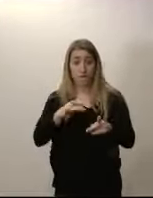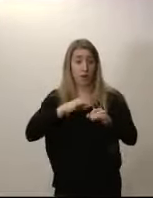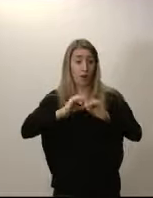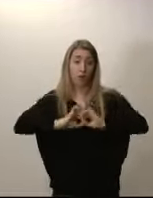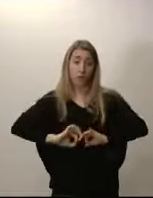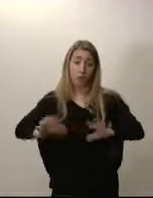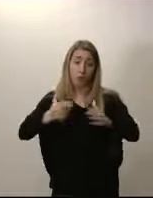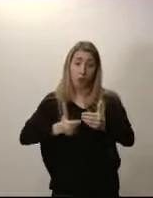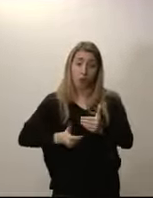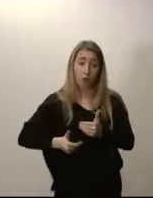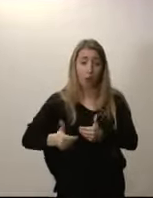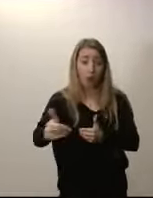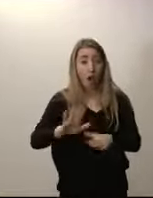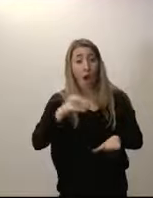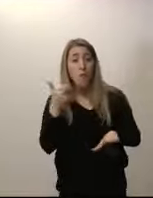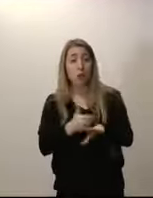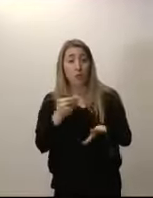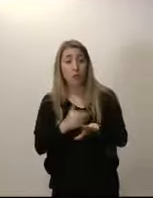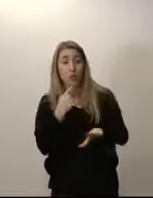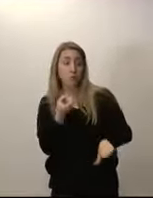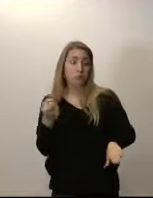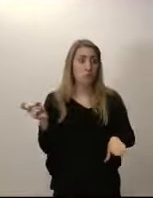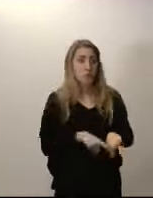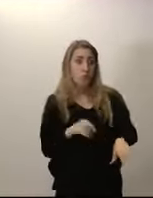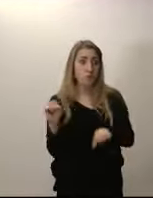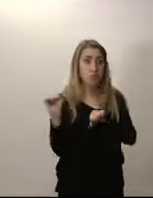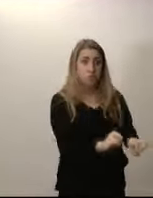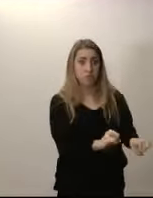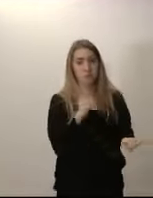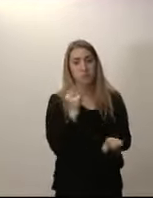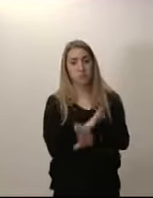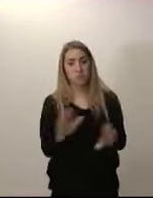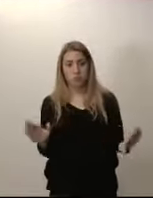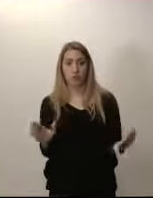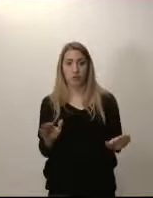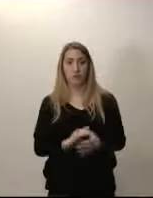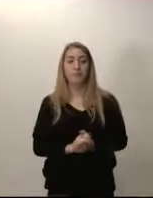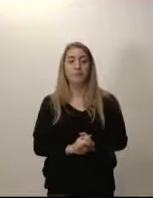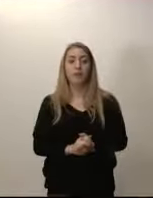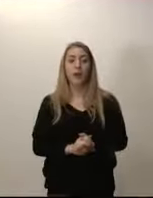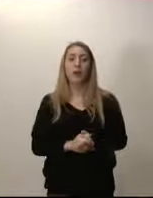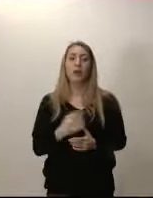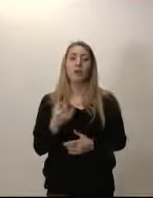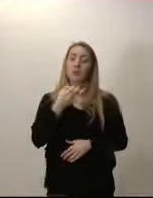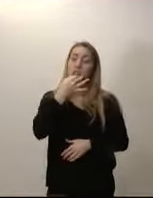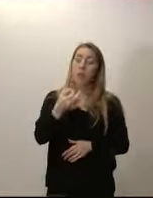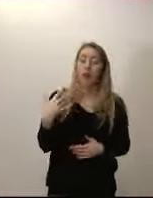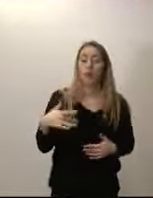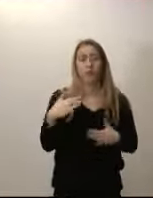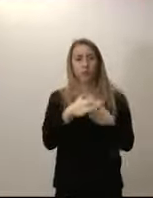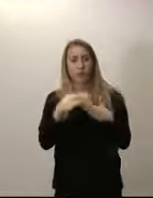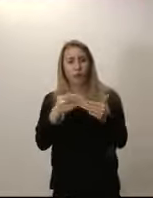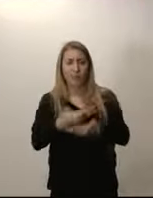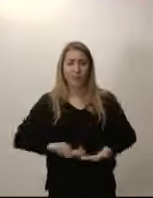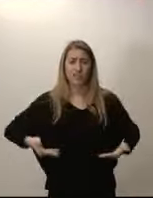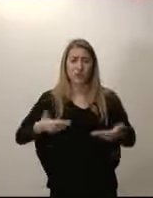nécessaire d'administrer une médecine de cheval comme vous le faites aux Thionvillois. Vous savez, vous nous dites, oh là là, mais Thionville est endetté dans des conditions incroyables. Mais